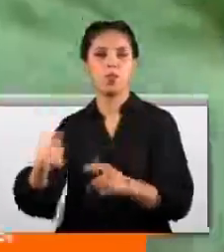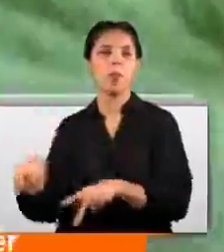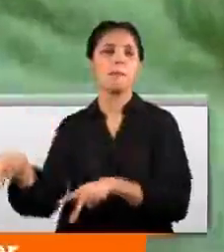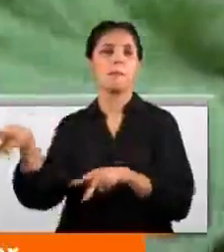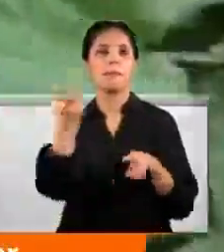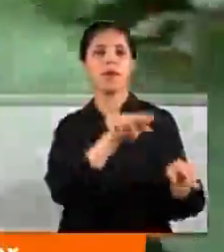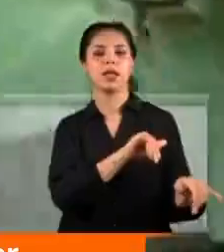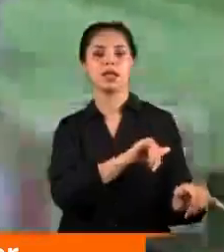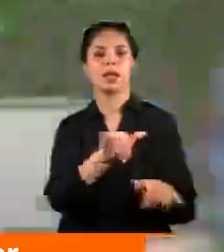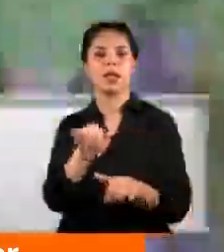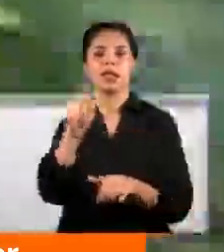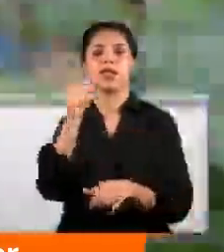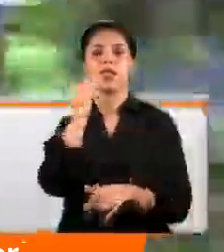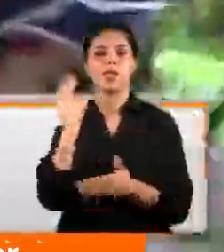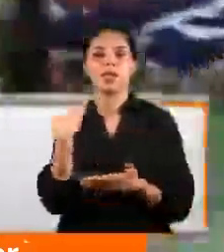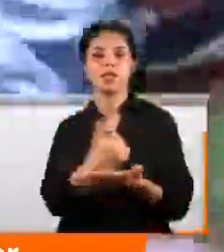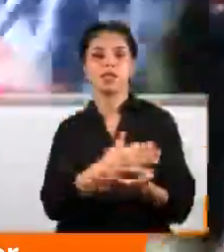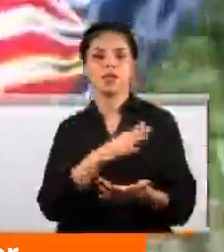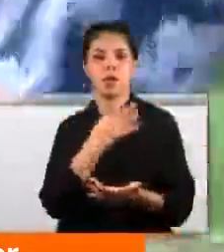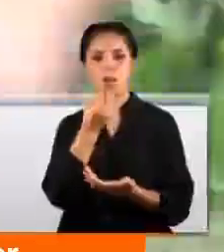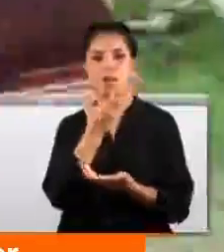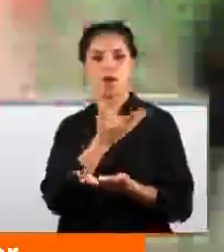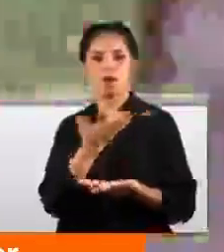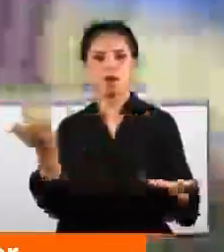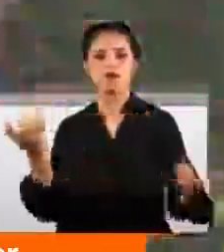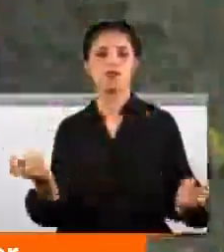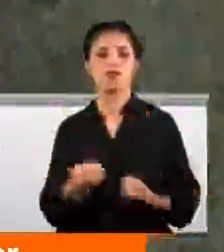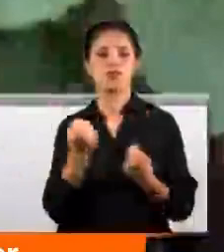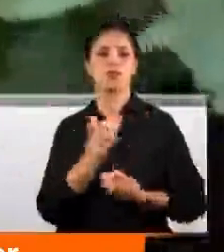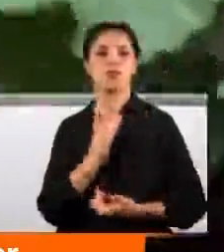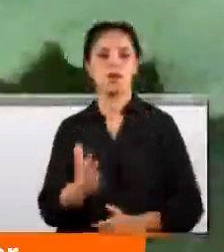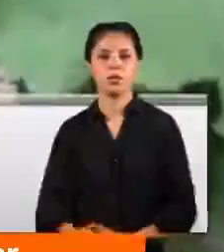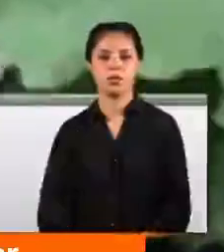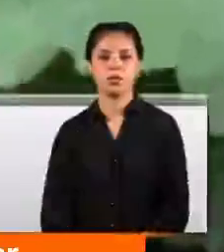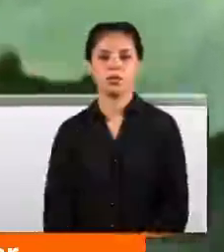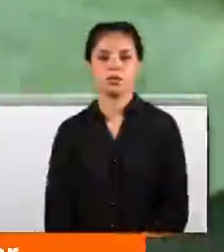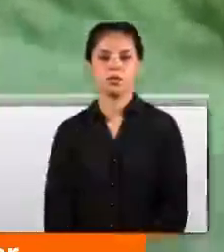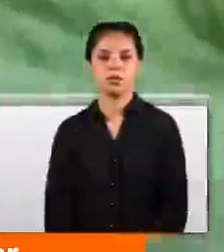aynı. Fındık hasadının başladığı bölgede bahçelerde hummalı bir çalışma var.